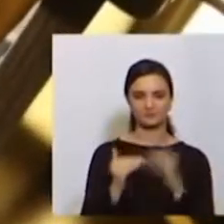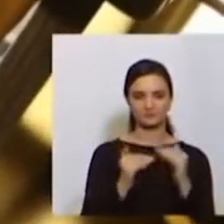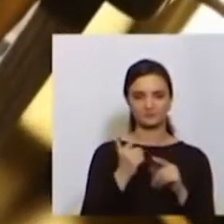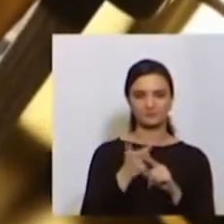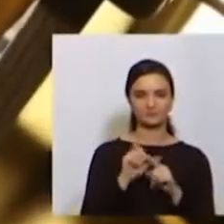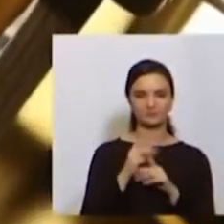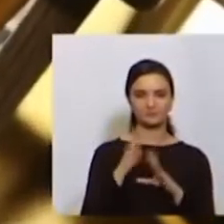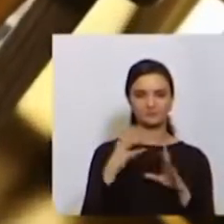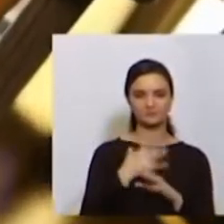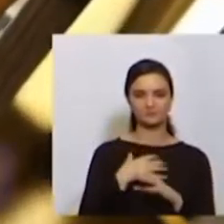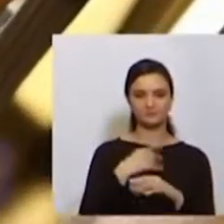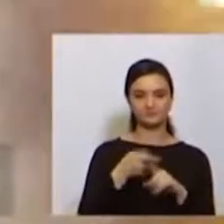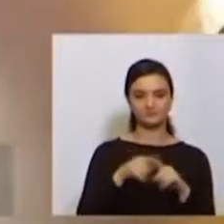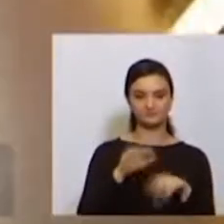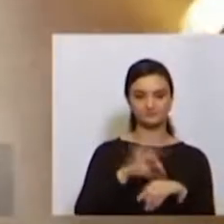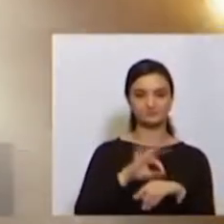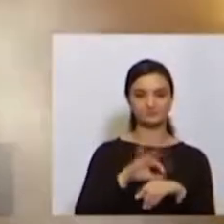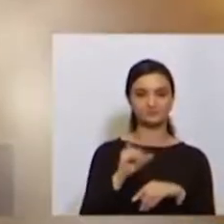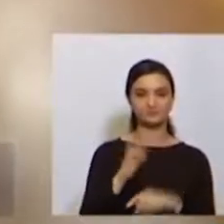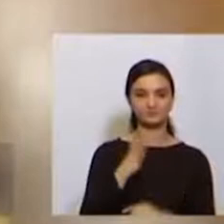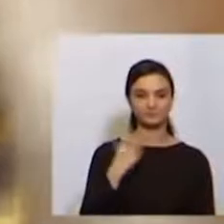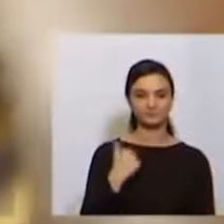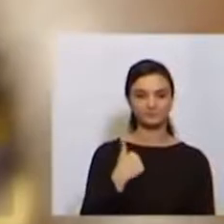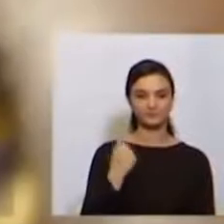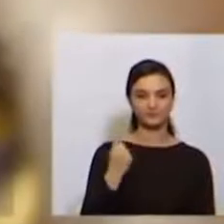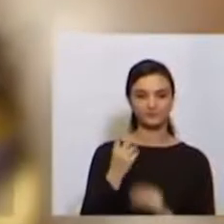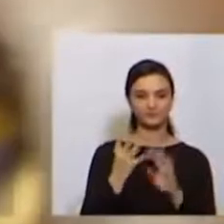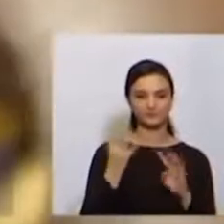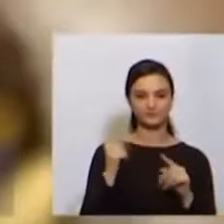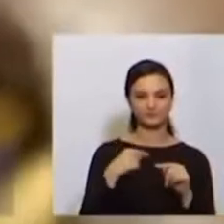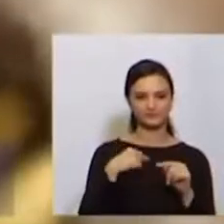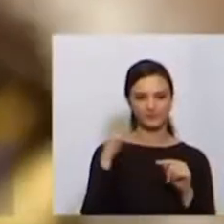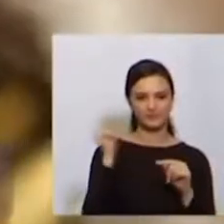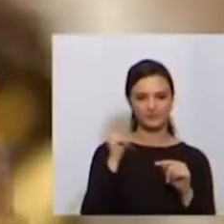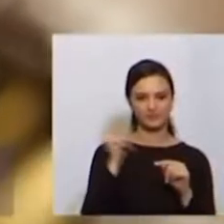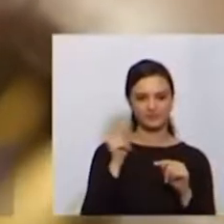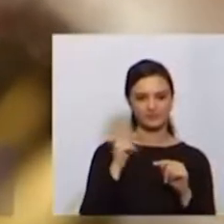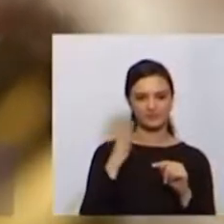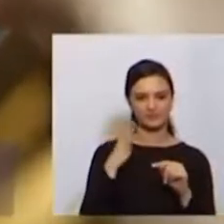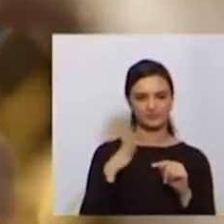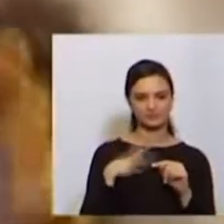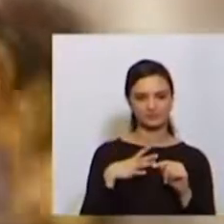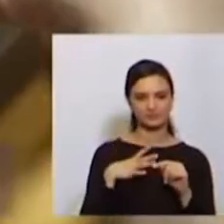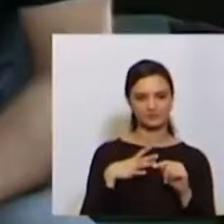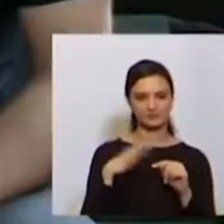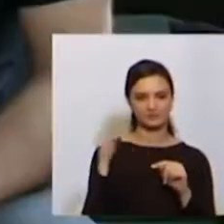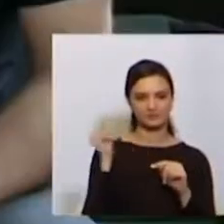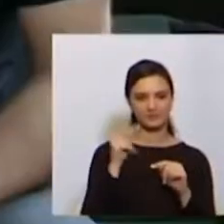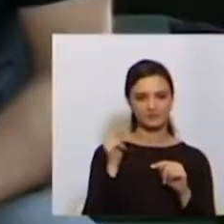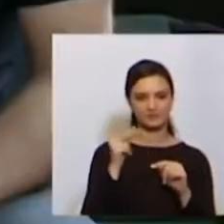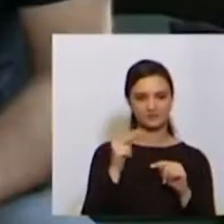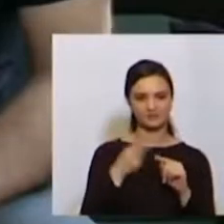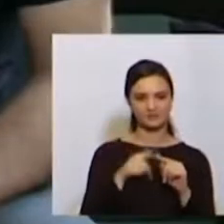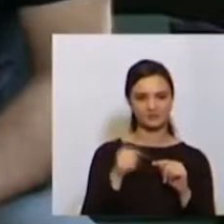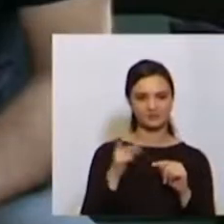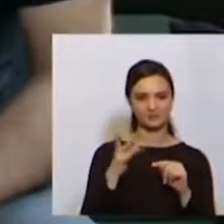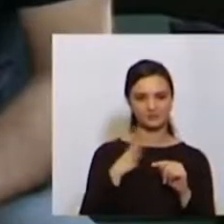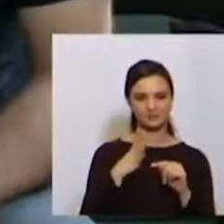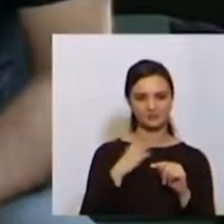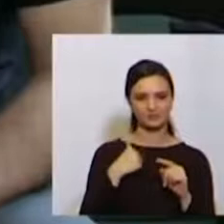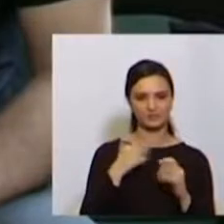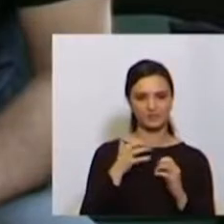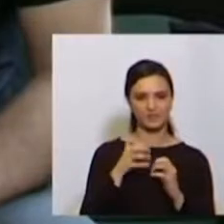როლი ითამაშა ამ დიაგნოზმა. პირველ რიგში ვისწავლე მოთმინება, ვისწავლე როგორ უნდა